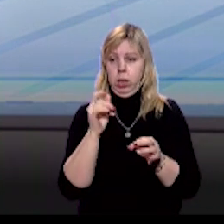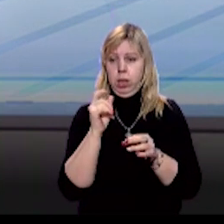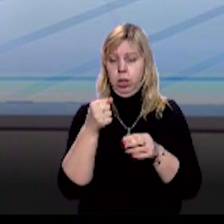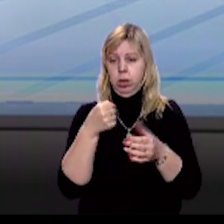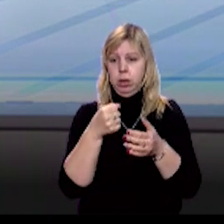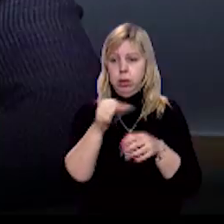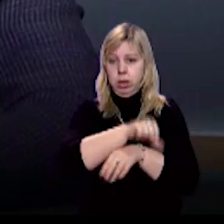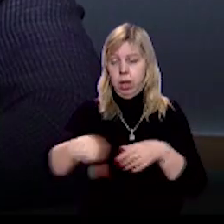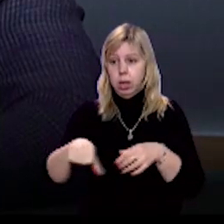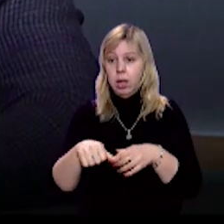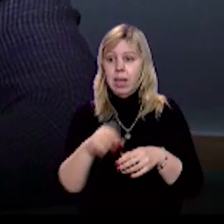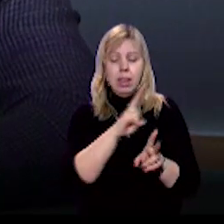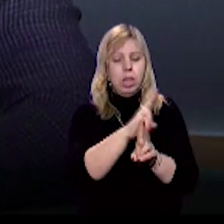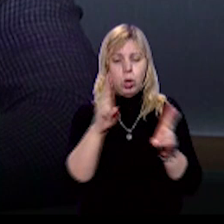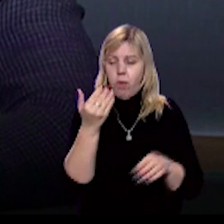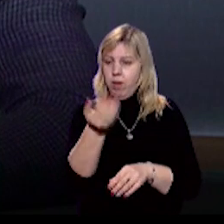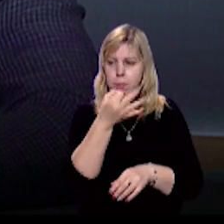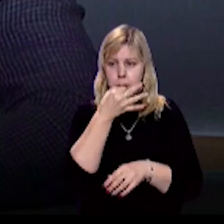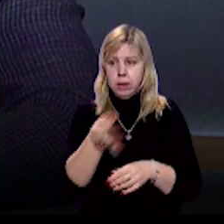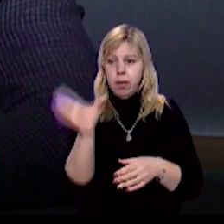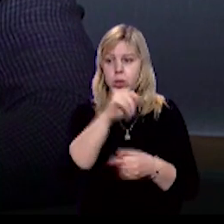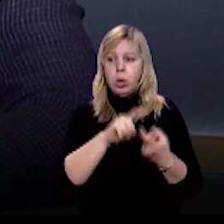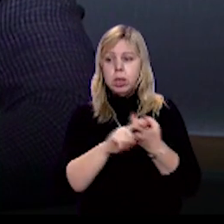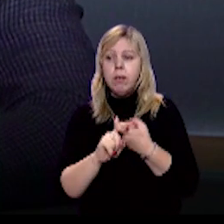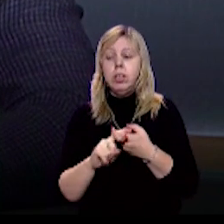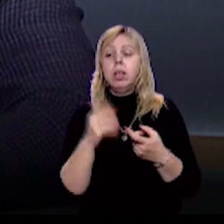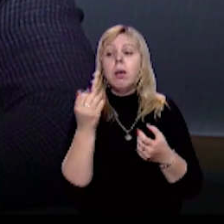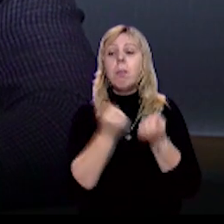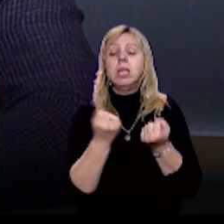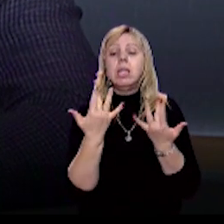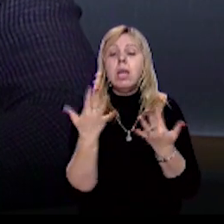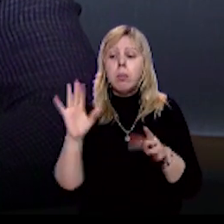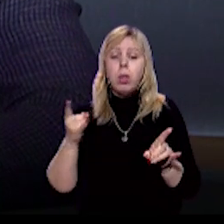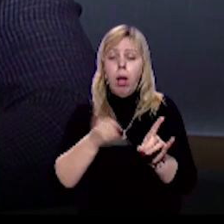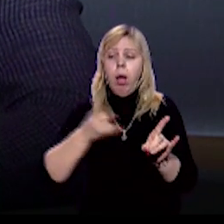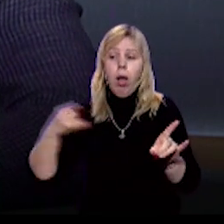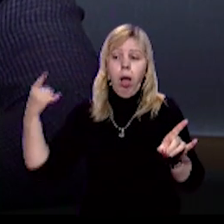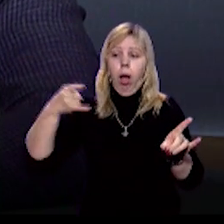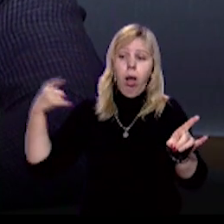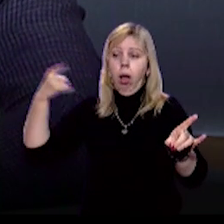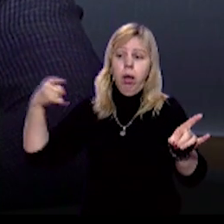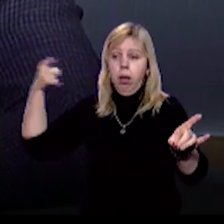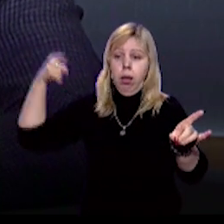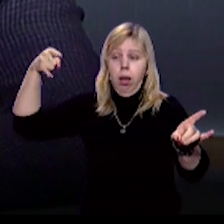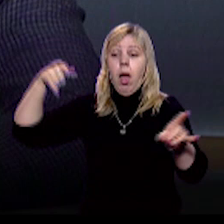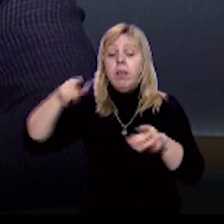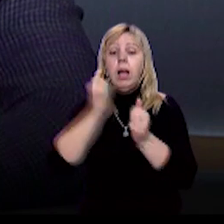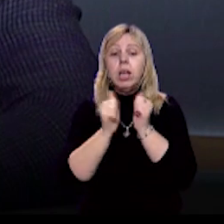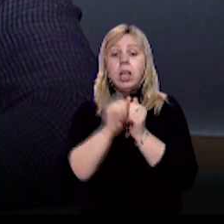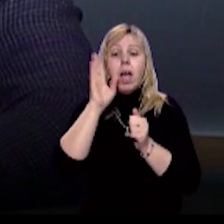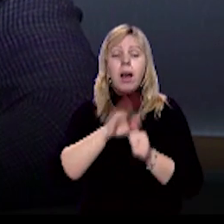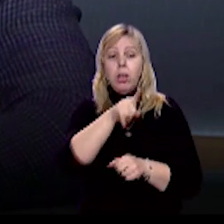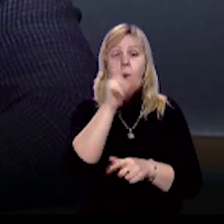кордон? Ну, це ніхто вам не скаже. Все залежить від того, скільки машин буде прибувати далі. Ви кожний ранок, їдучи на роботу, самі